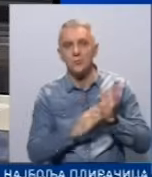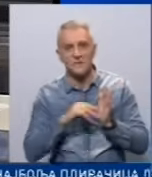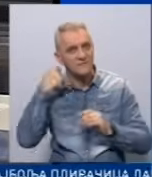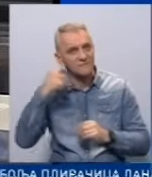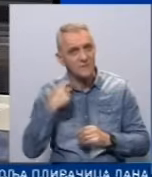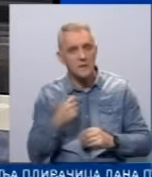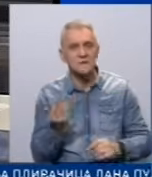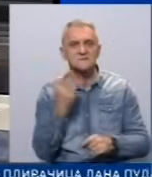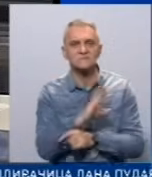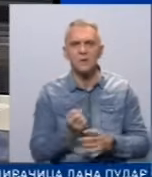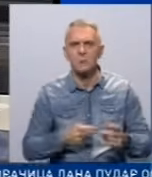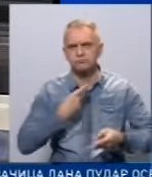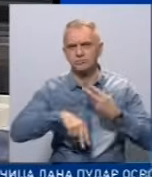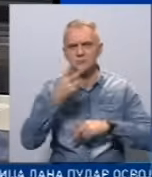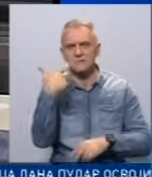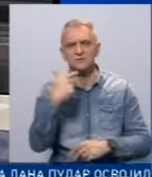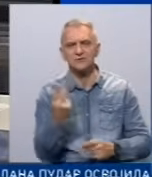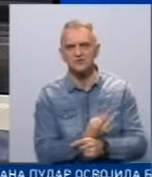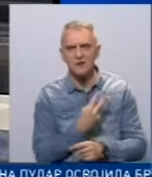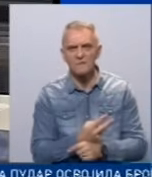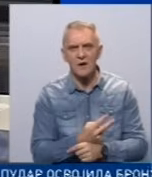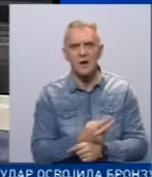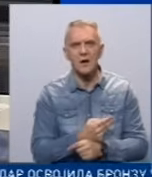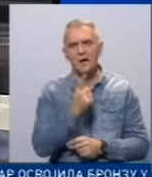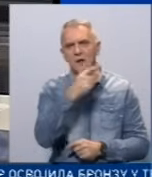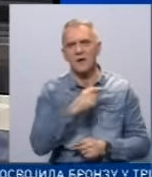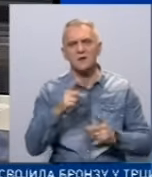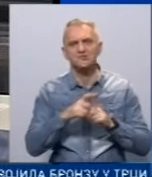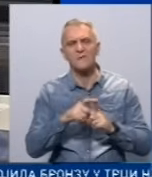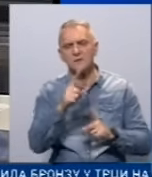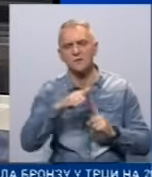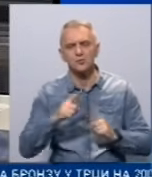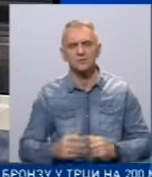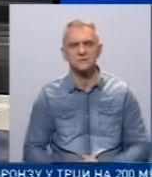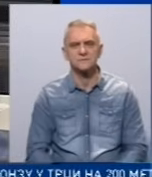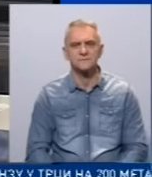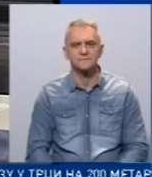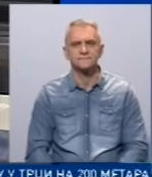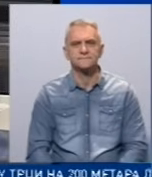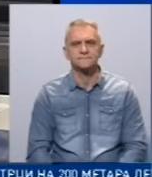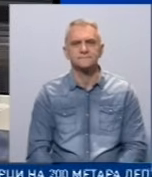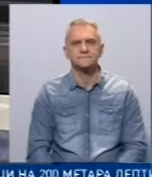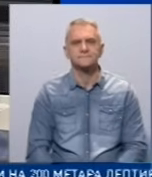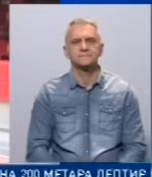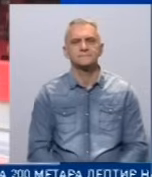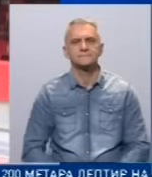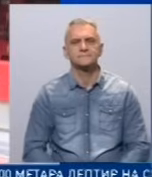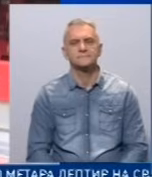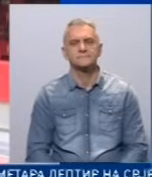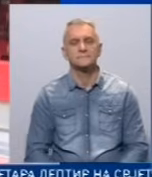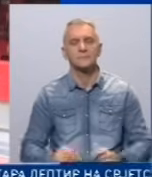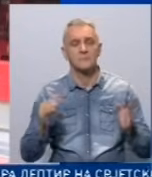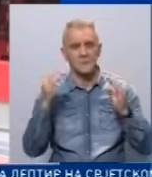filma. Zastupljene su produkcije iz 30 zemalja, a iz Berlina se u nastavku javlja Đerde Tuzlić.